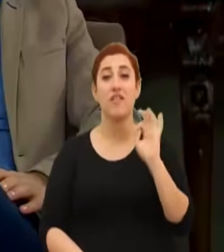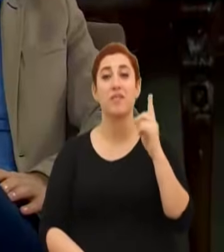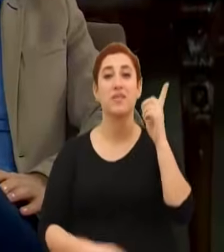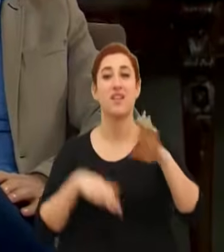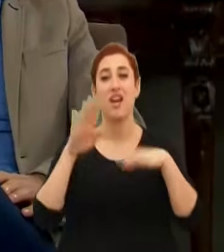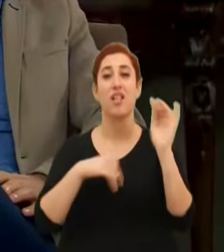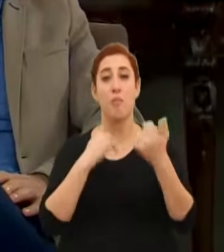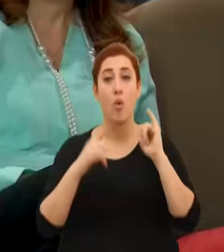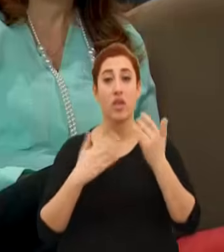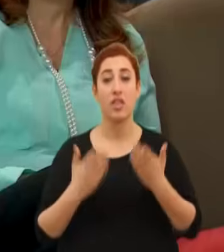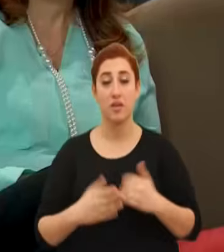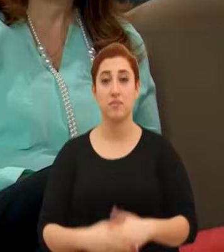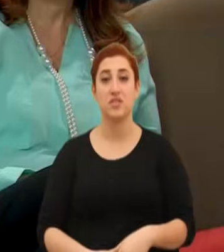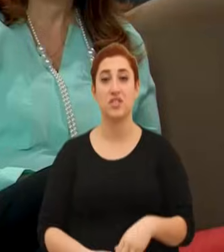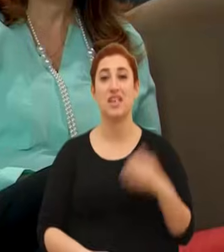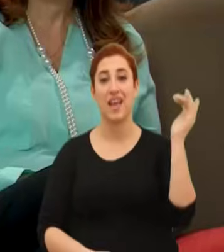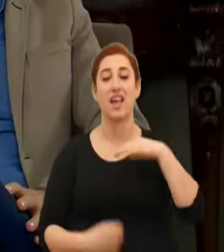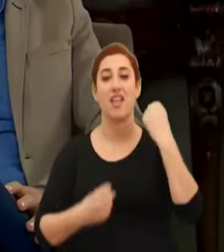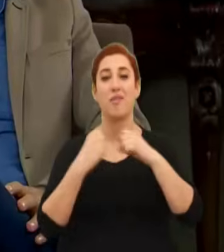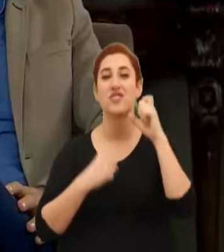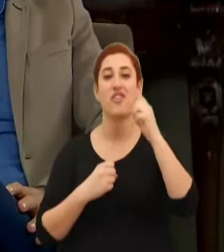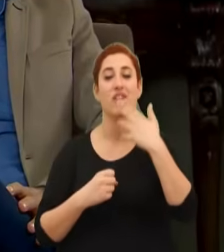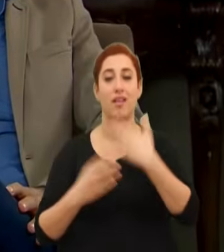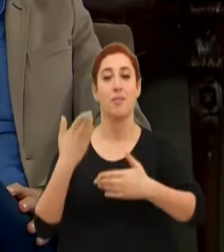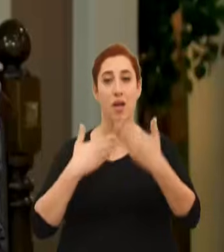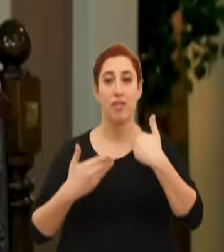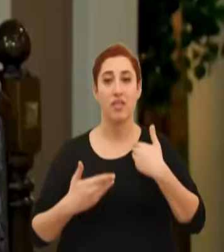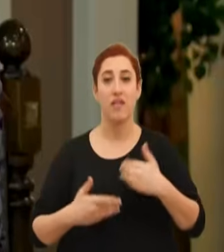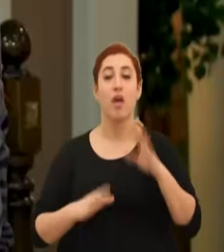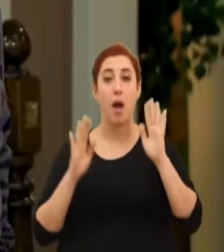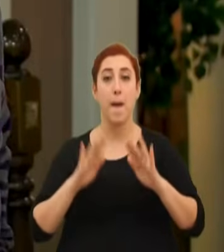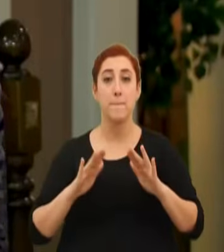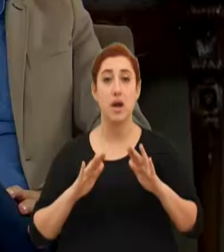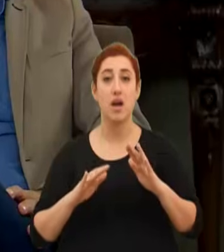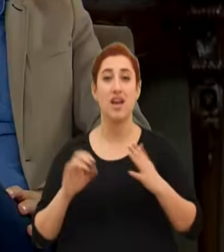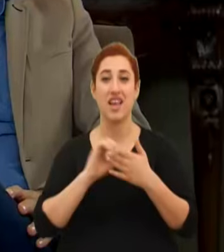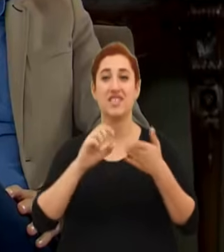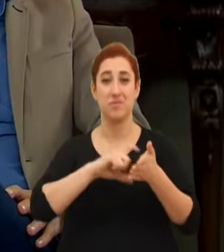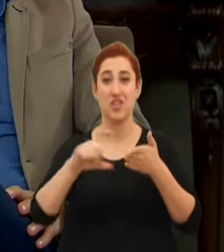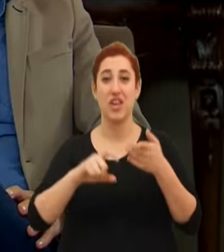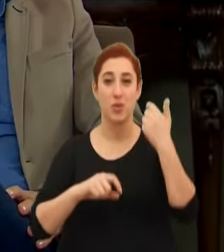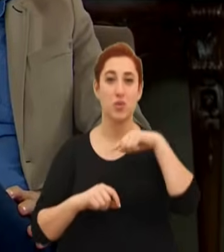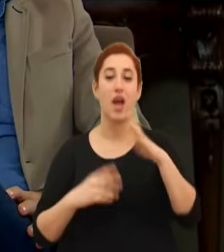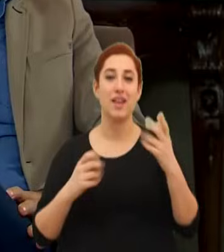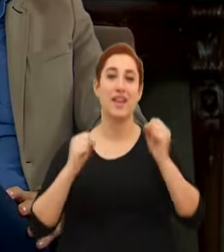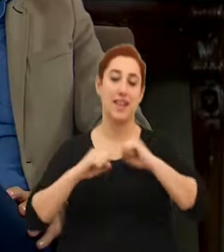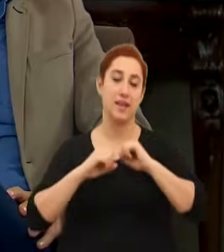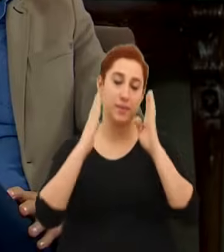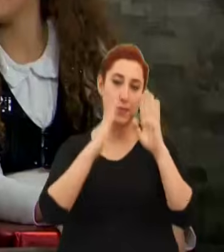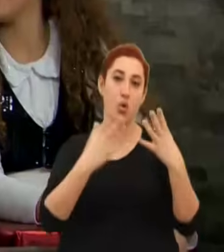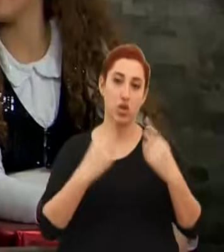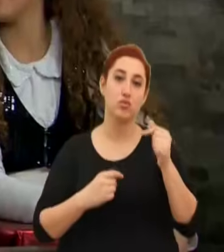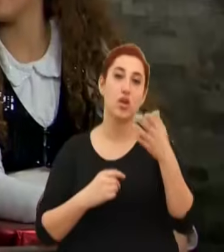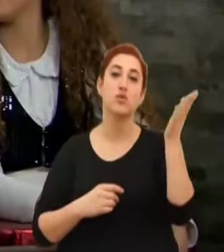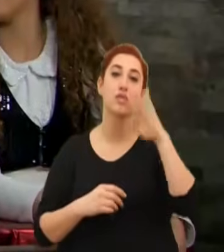Bir reklamda oynamış. Gelirken arabada Caviden Hanım bahsetti. Ama yazdığım çek sayesinde artık dersleriyle